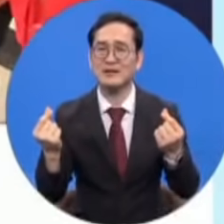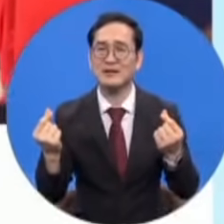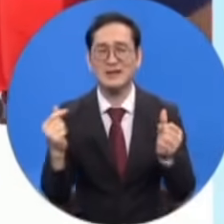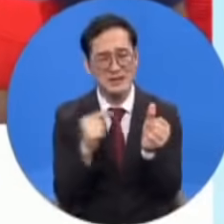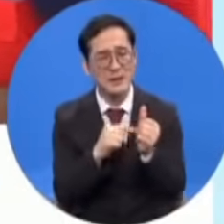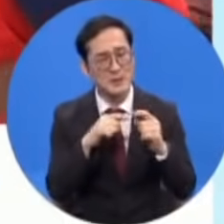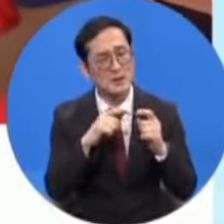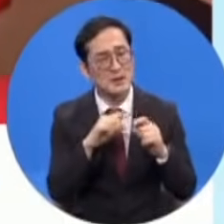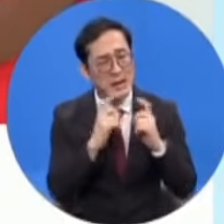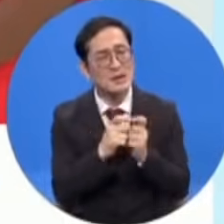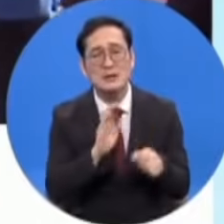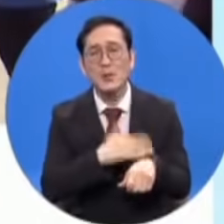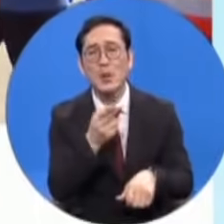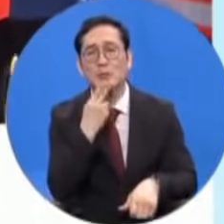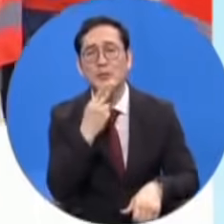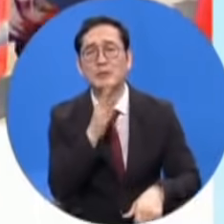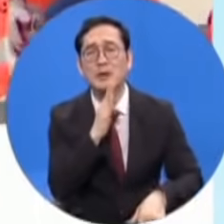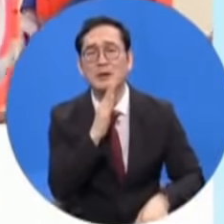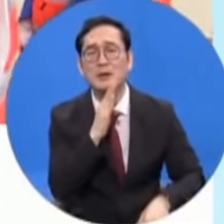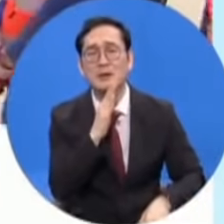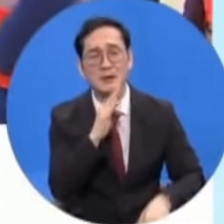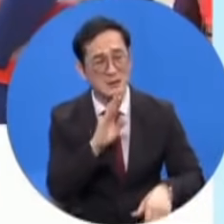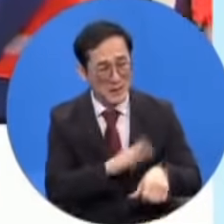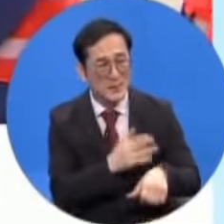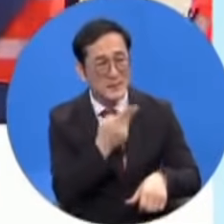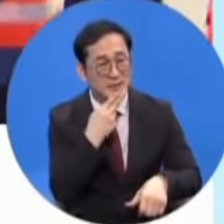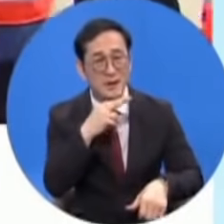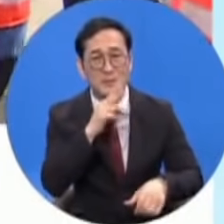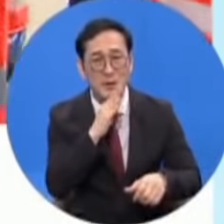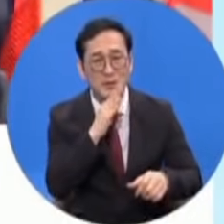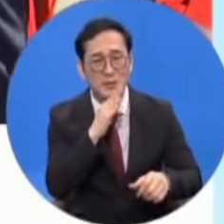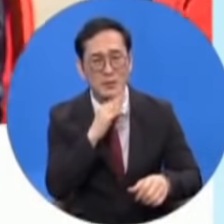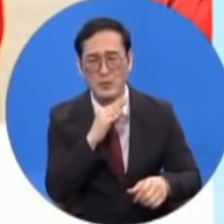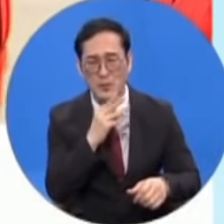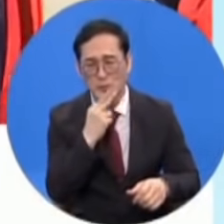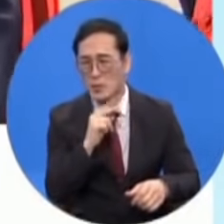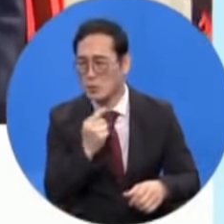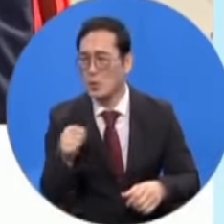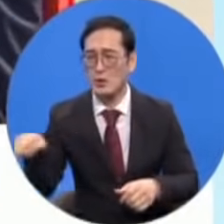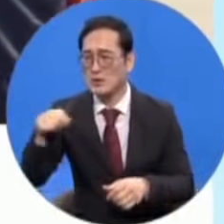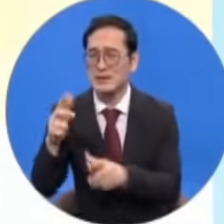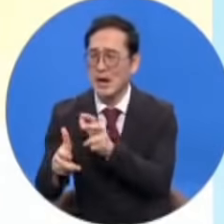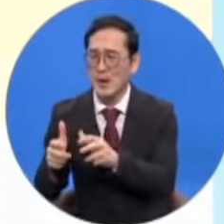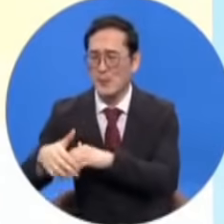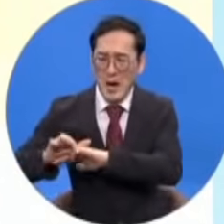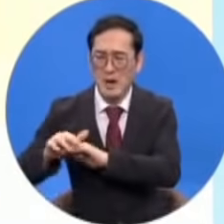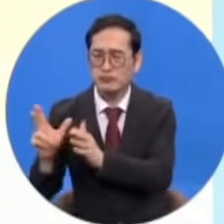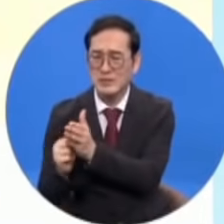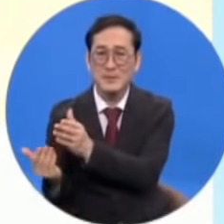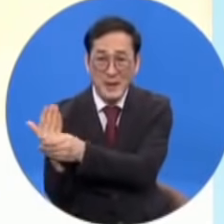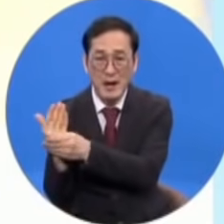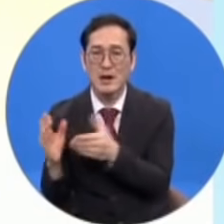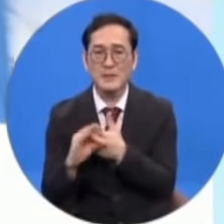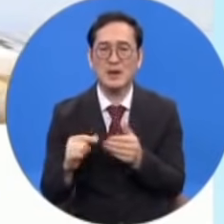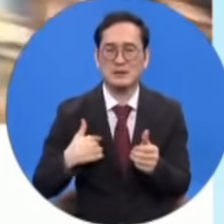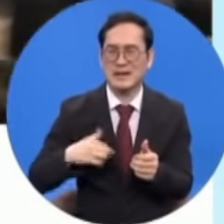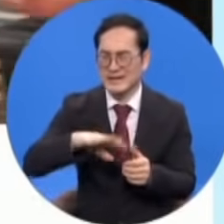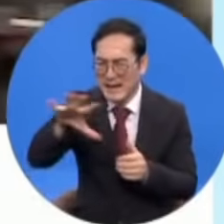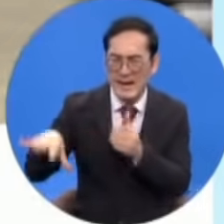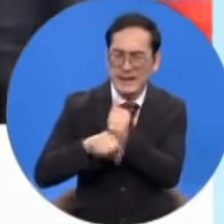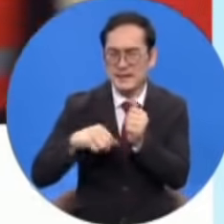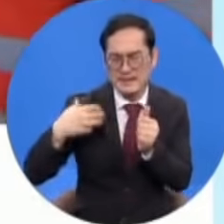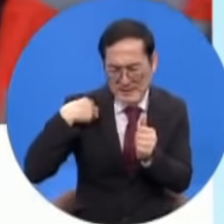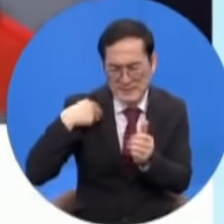이 사업이 제대로 된 사업이 롬 이런 문제가 발생한 돼 져지 그렇죠 이 부분에 대해서 유감을 피해야 되는 데 이사가 왜